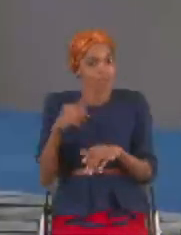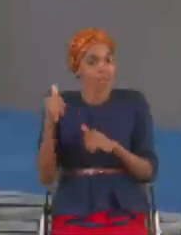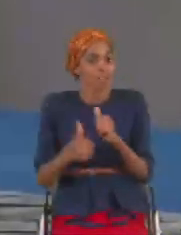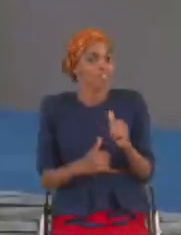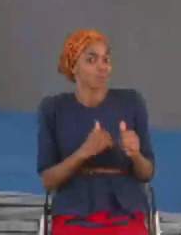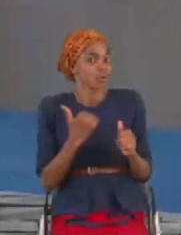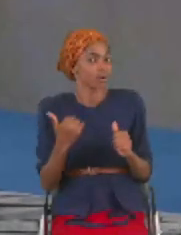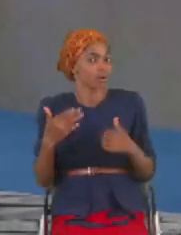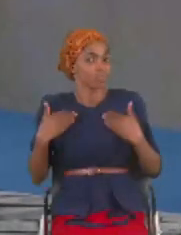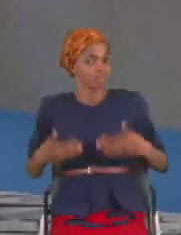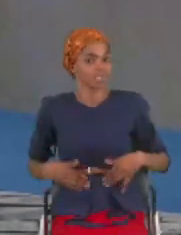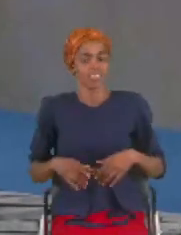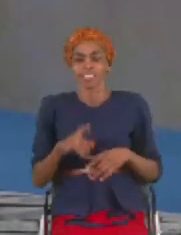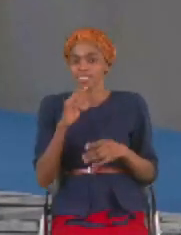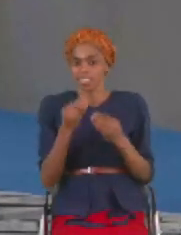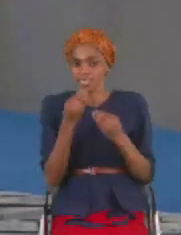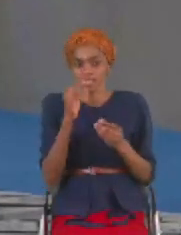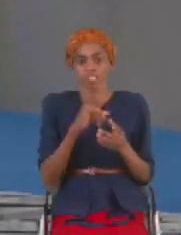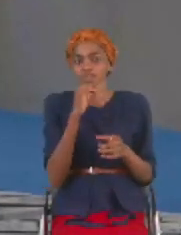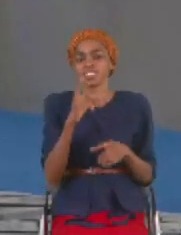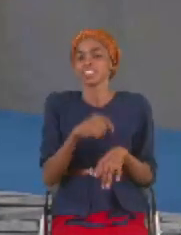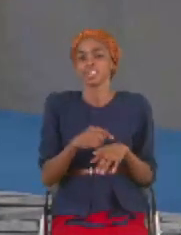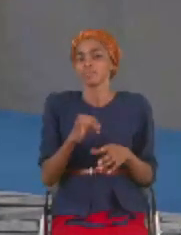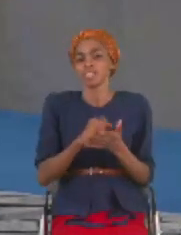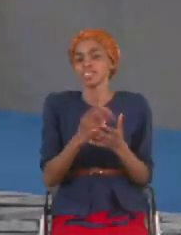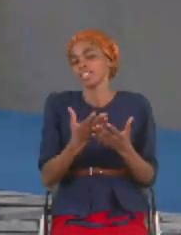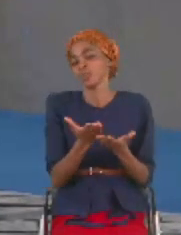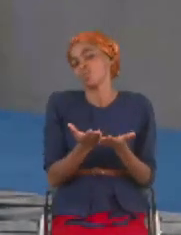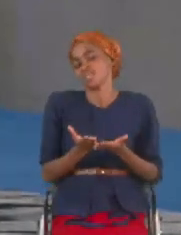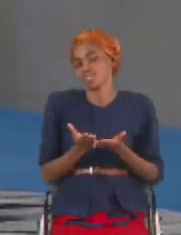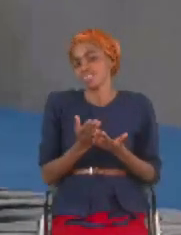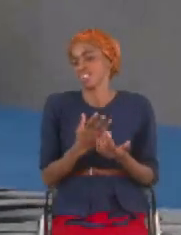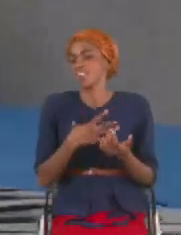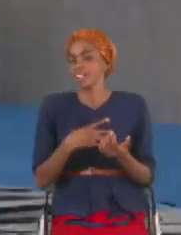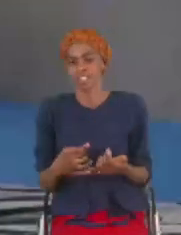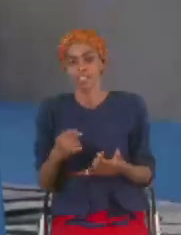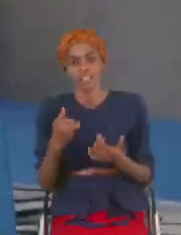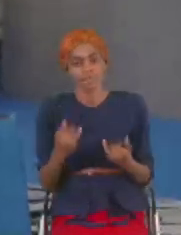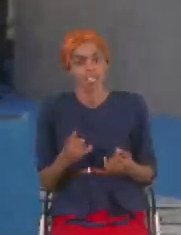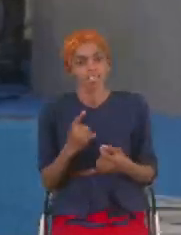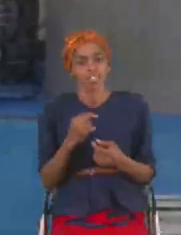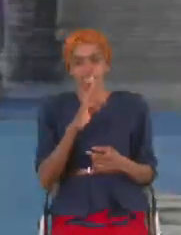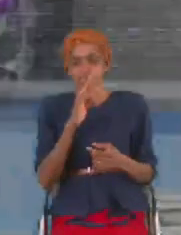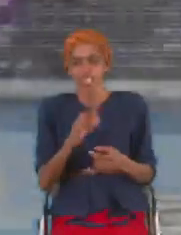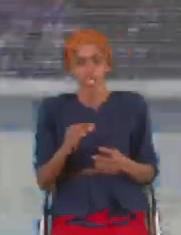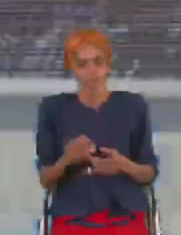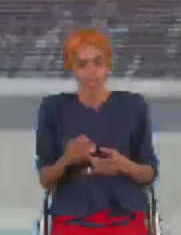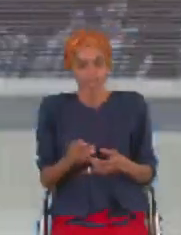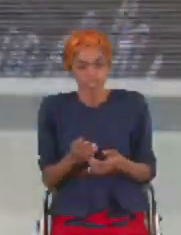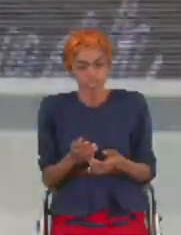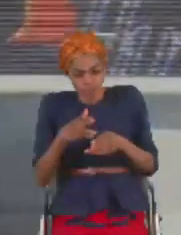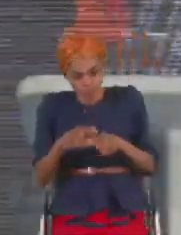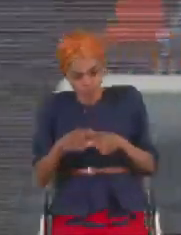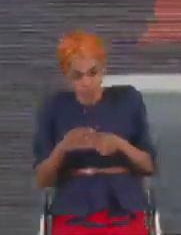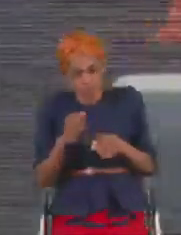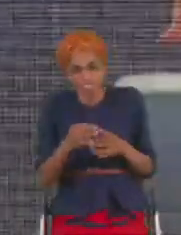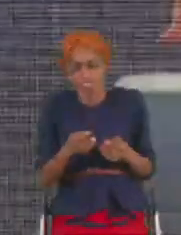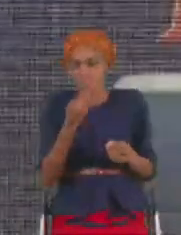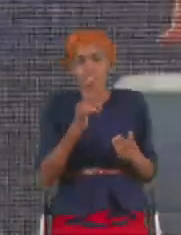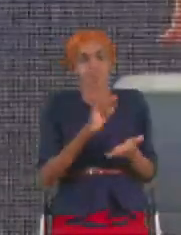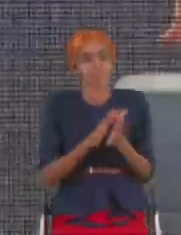moment où tout le monde mange pas où il veut manger et alors on change d'heure